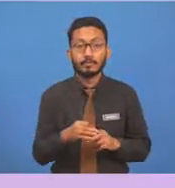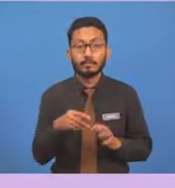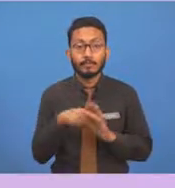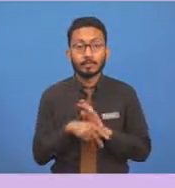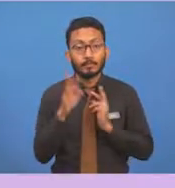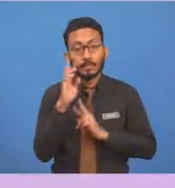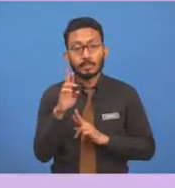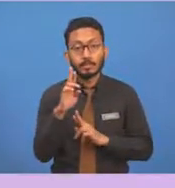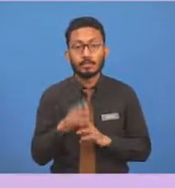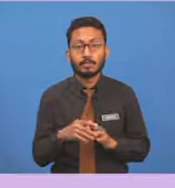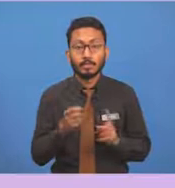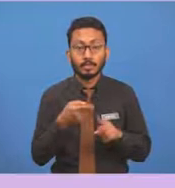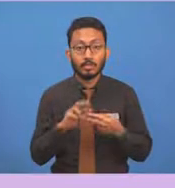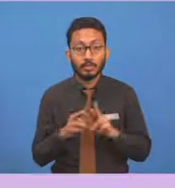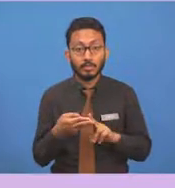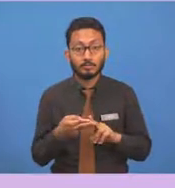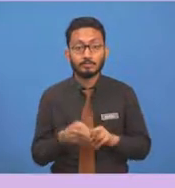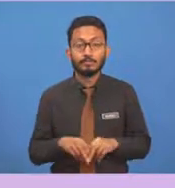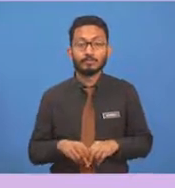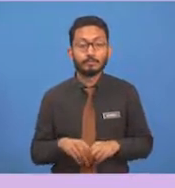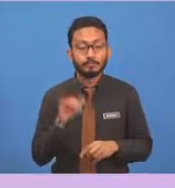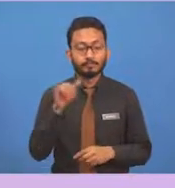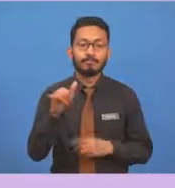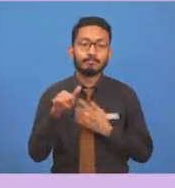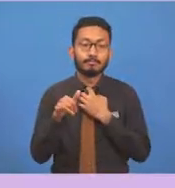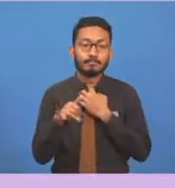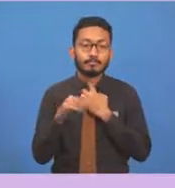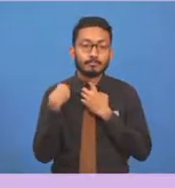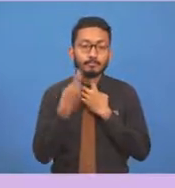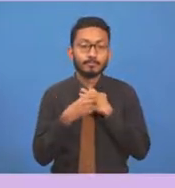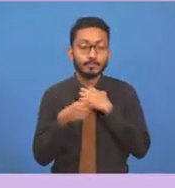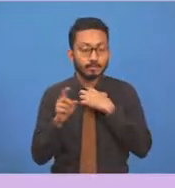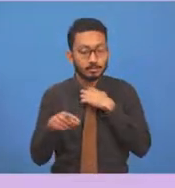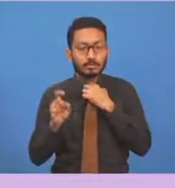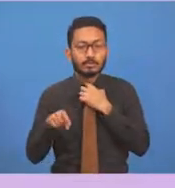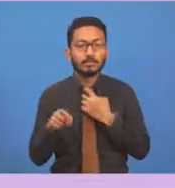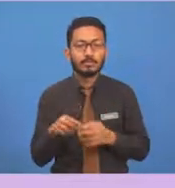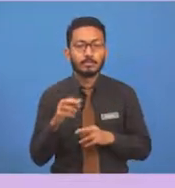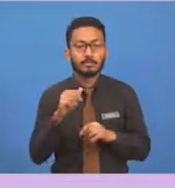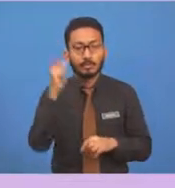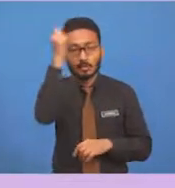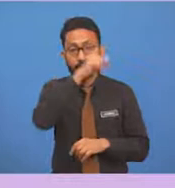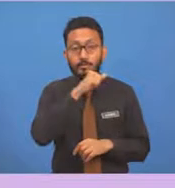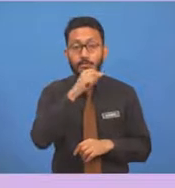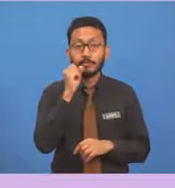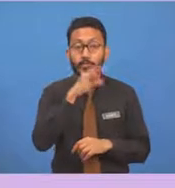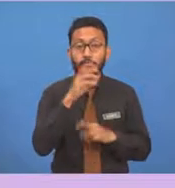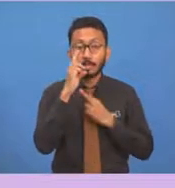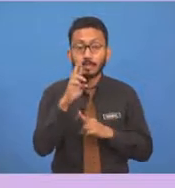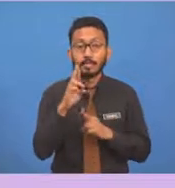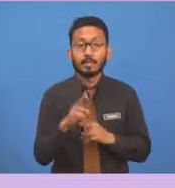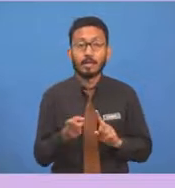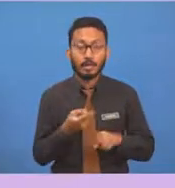rakan? Bagus. Jawapannya, ya. Kita perlu mengamalkan sikap saling menghormati